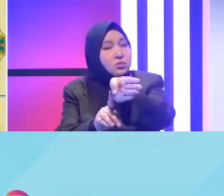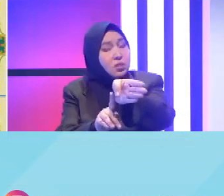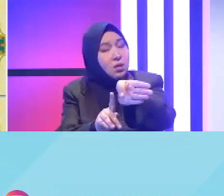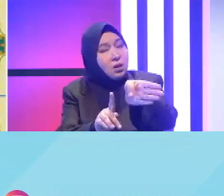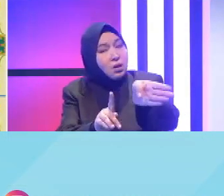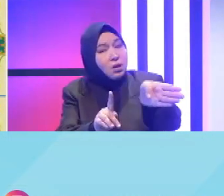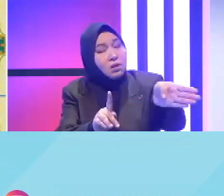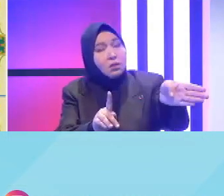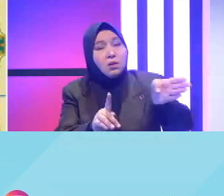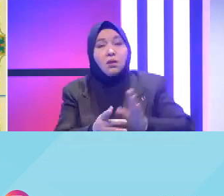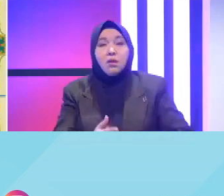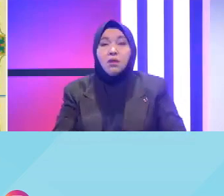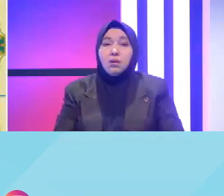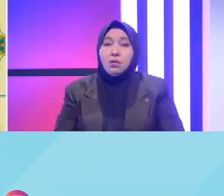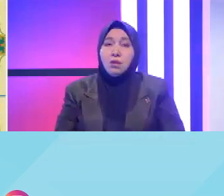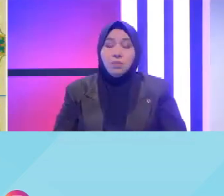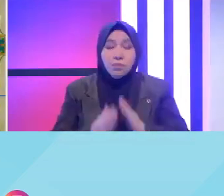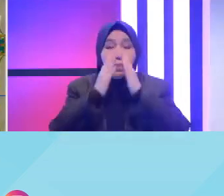YIMM